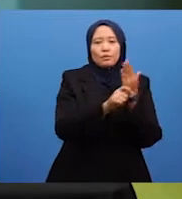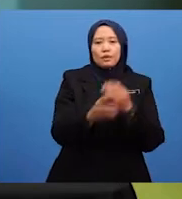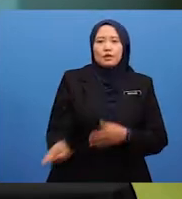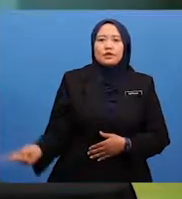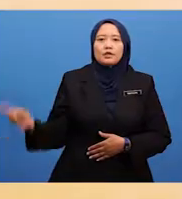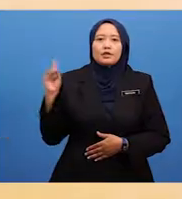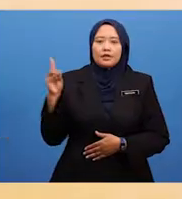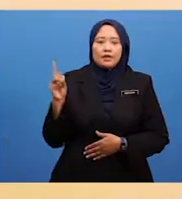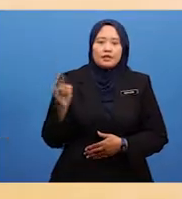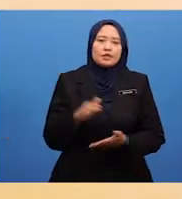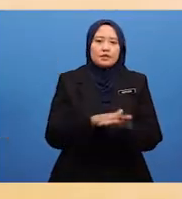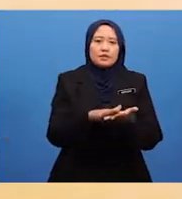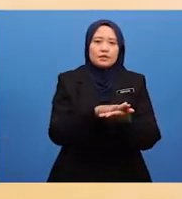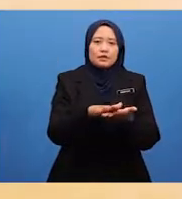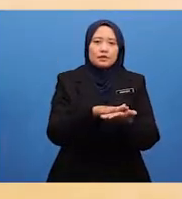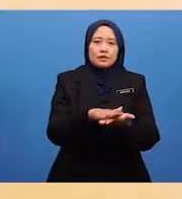geseran?